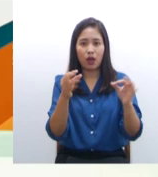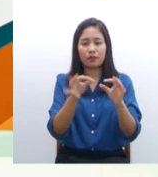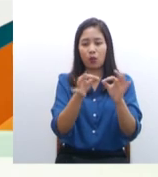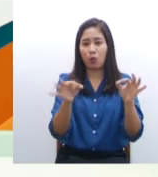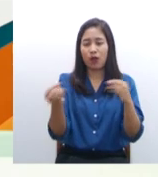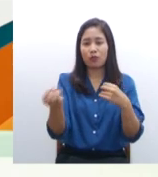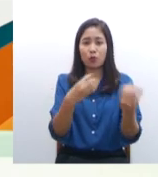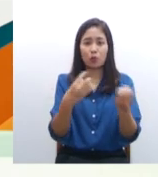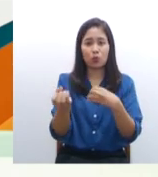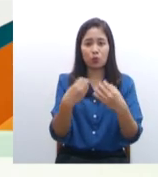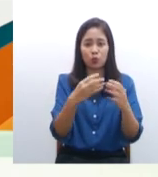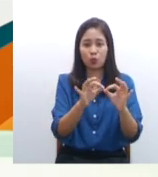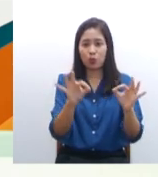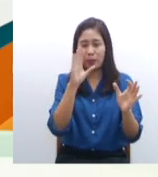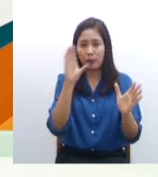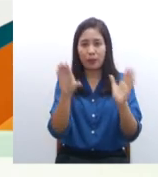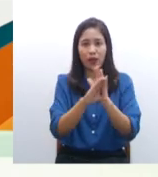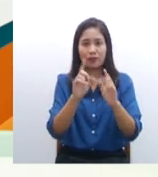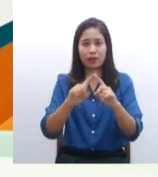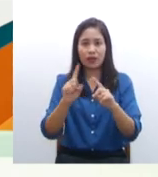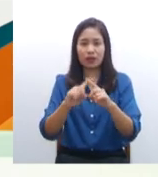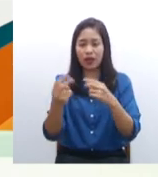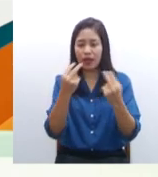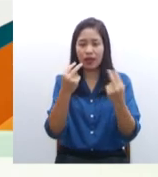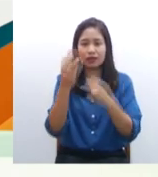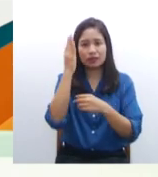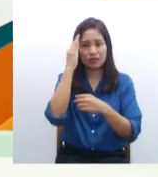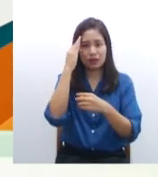รับชมนะครับจากภูมิภาคมาให้ส่วนกลางได้รับรู้รับทราบ